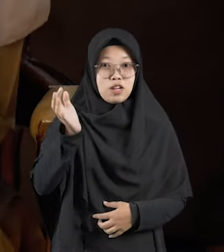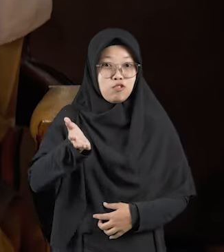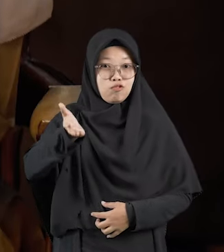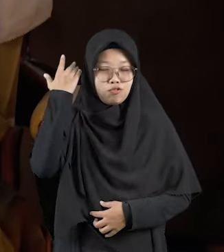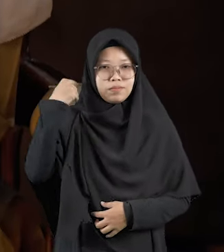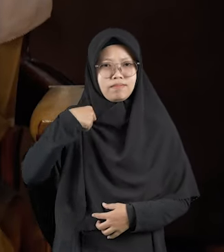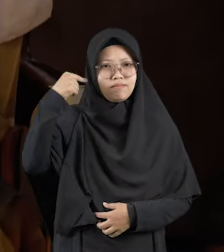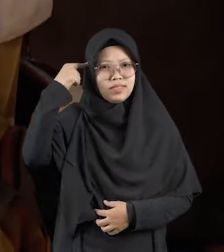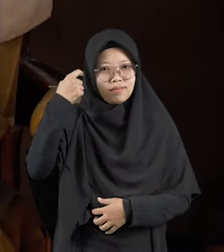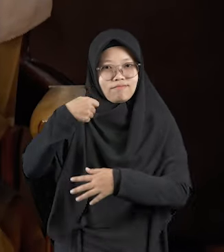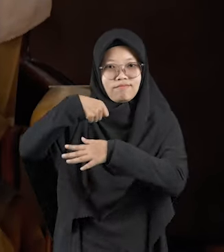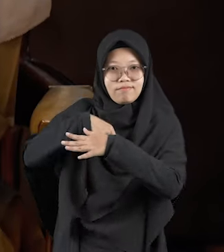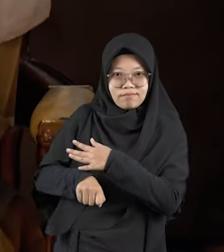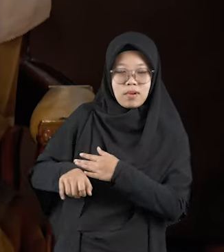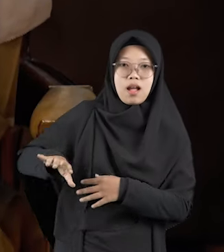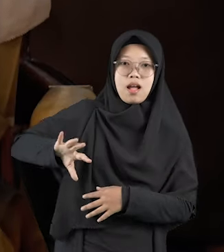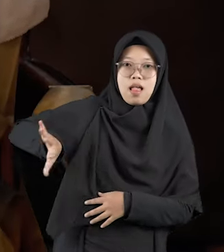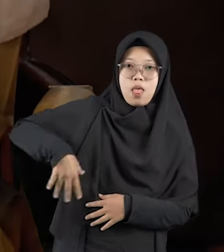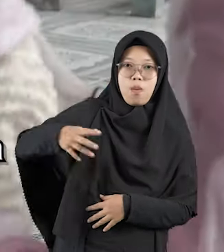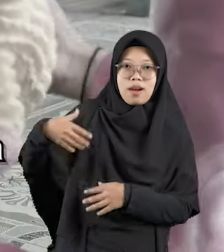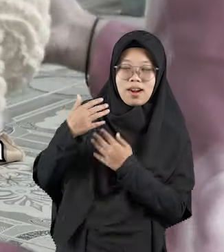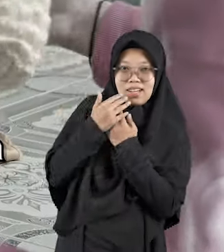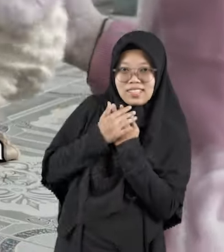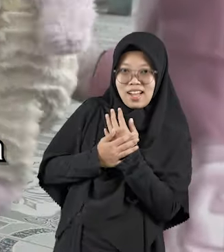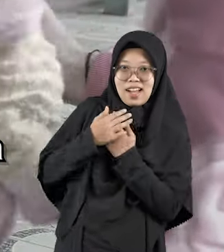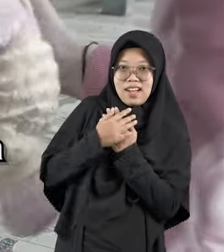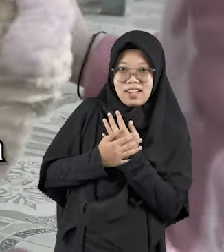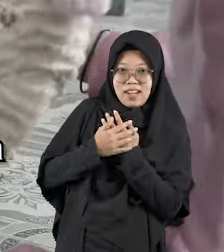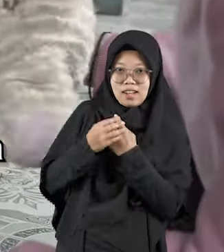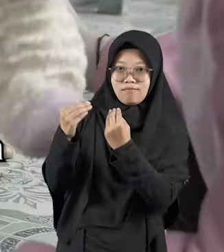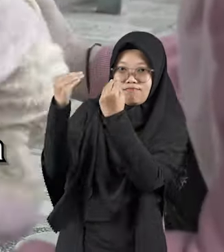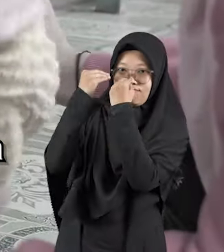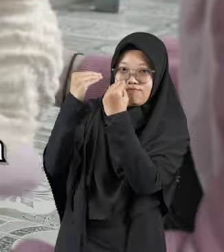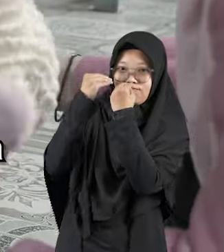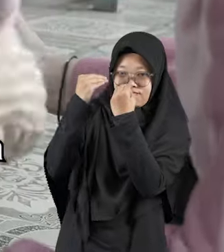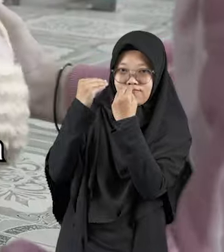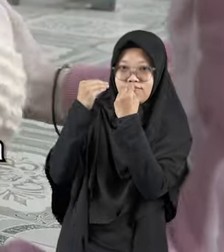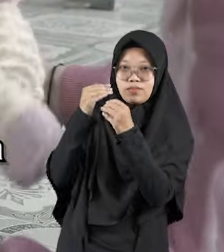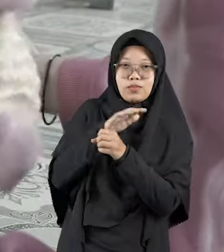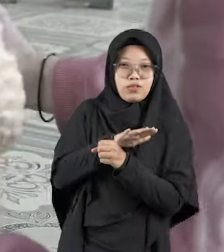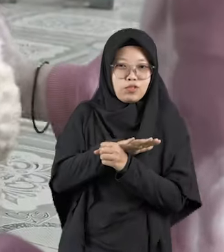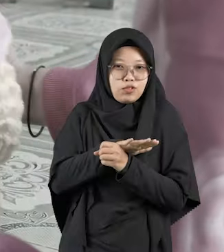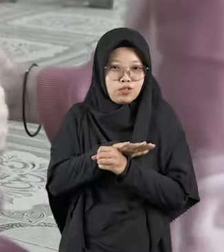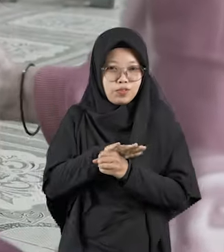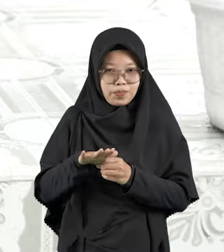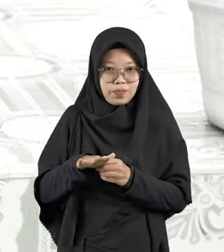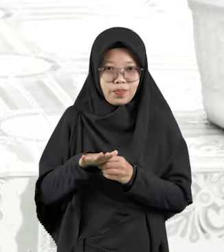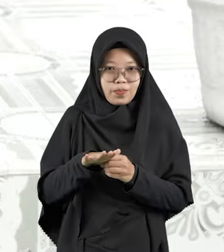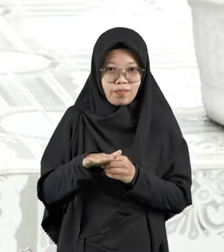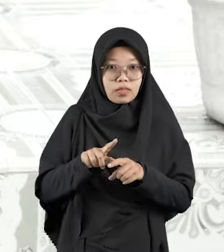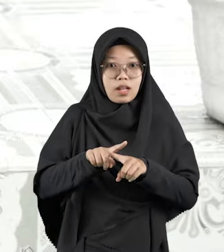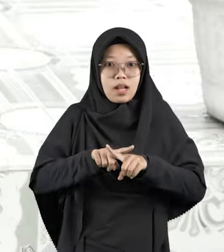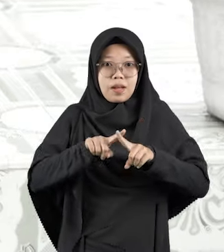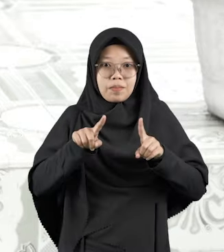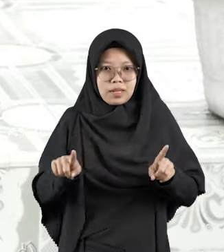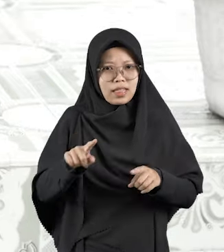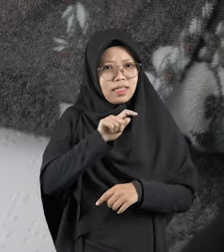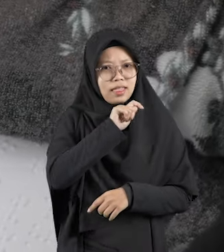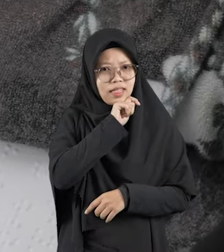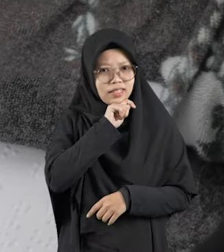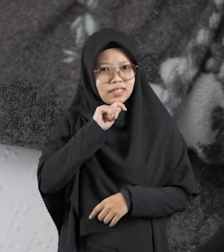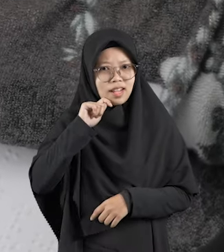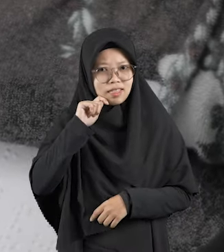ini. Dulunya saya berpikir lahir di tengah-tengah keluarga yang menyayangi saya, kemudian diberikan pendidikan